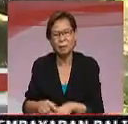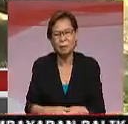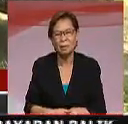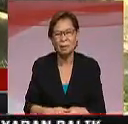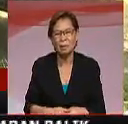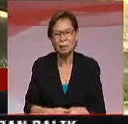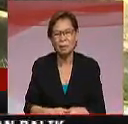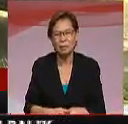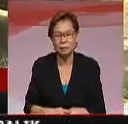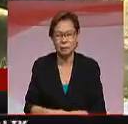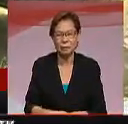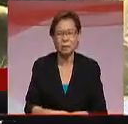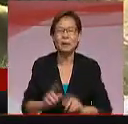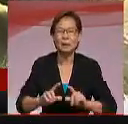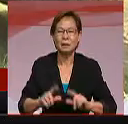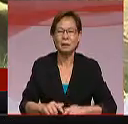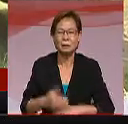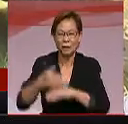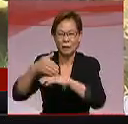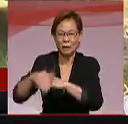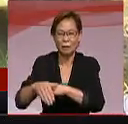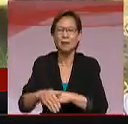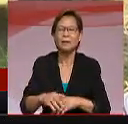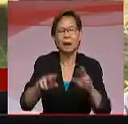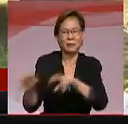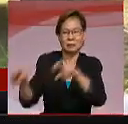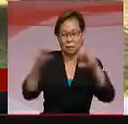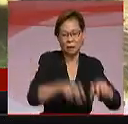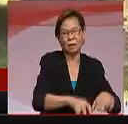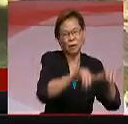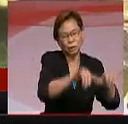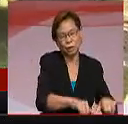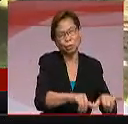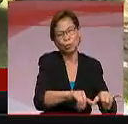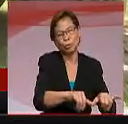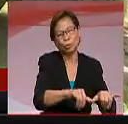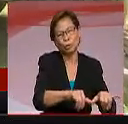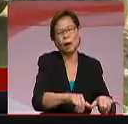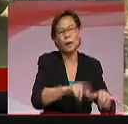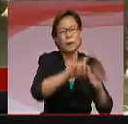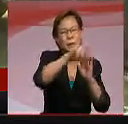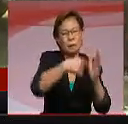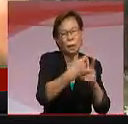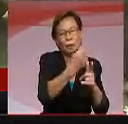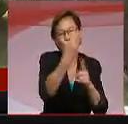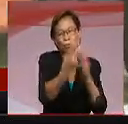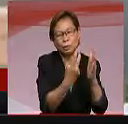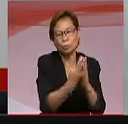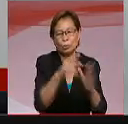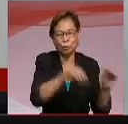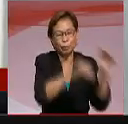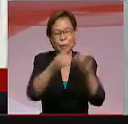dia bukan semestinya dia kita timbak di sana, dia akan tidur di sana. Mungkin ambil masa 1 jam atau setengah jam, dan dia sudah beralih kawasan